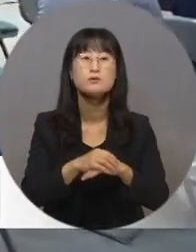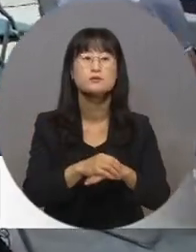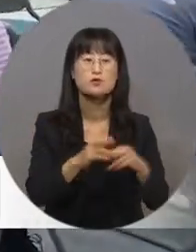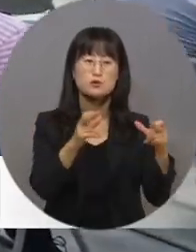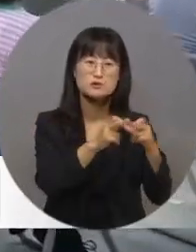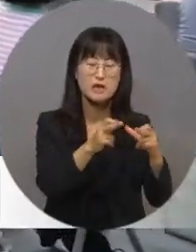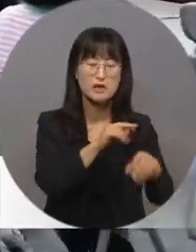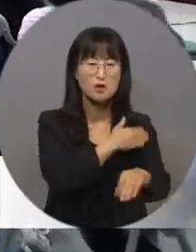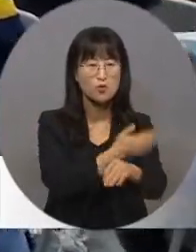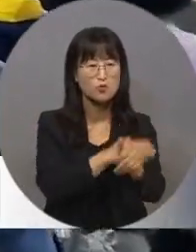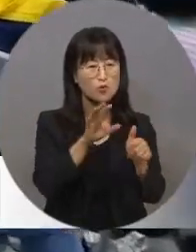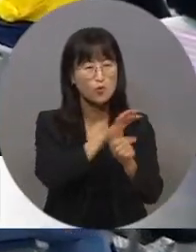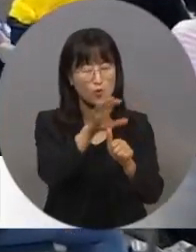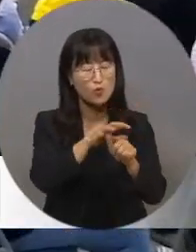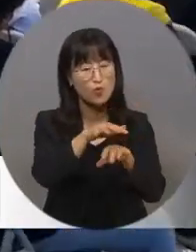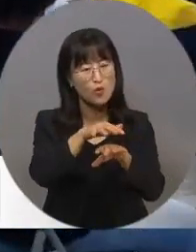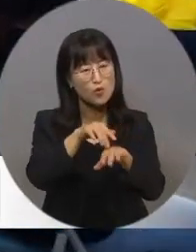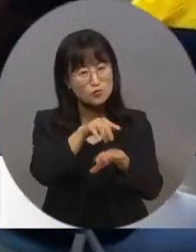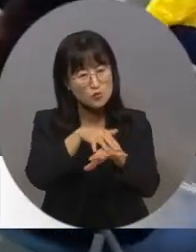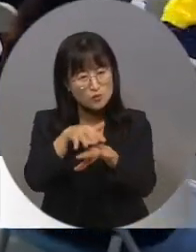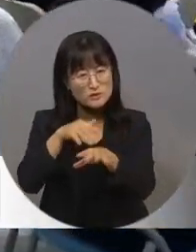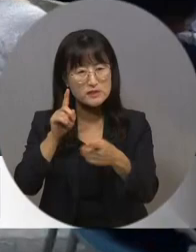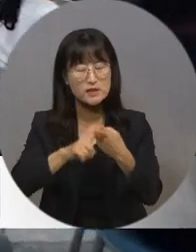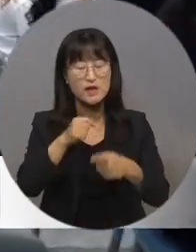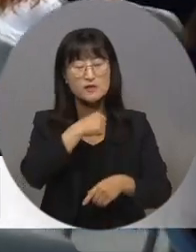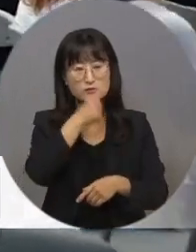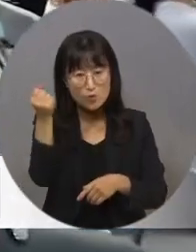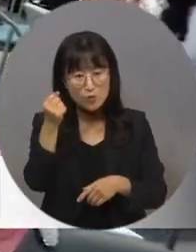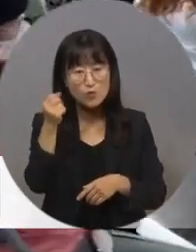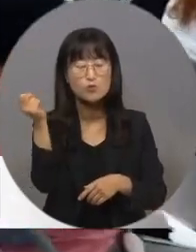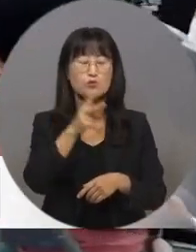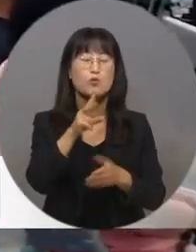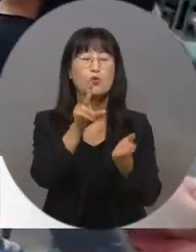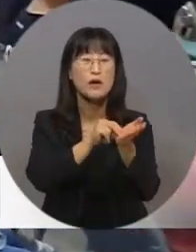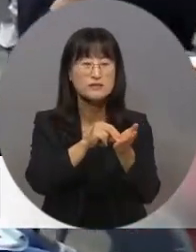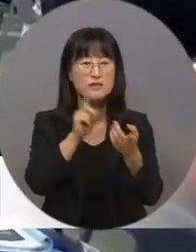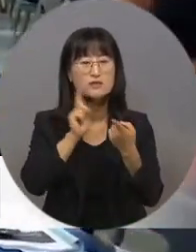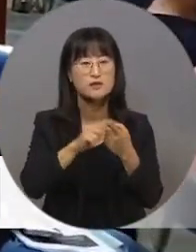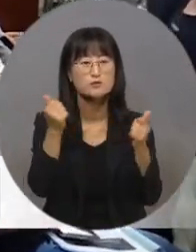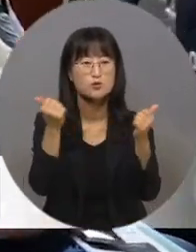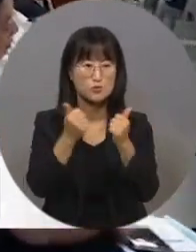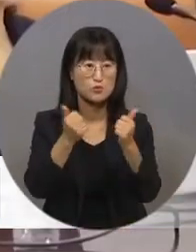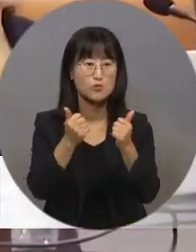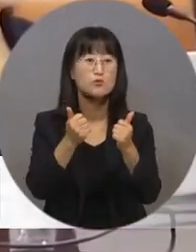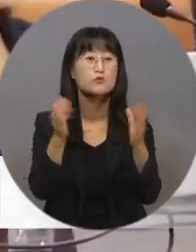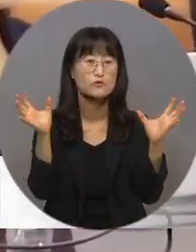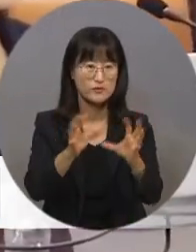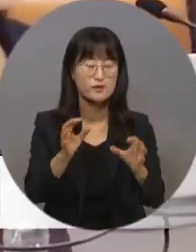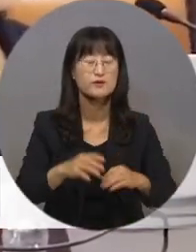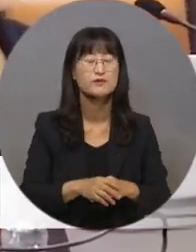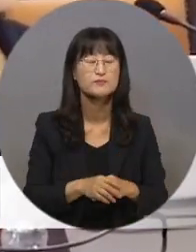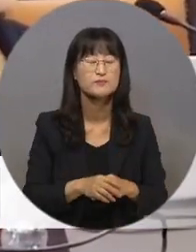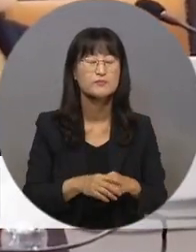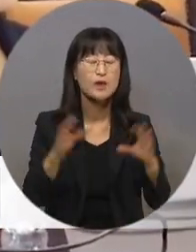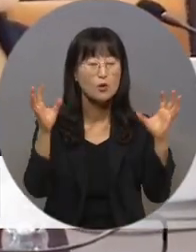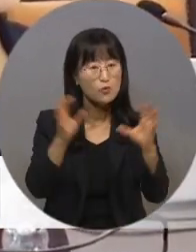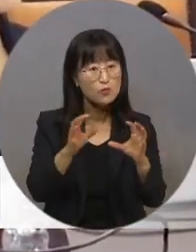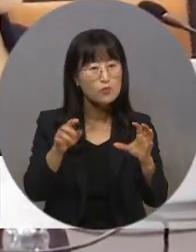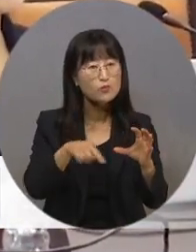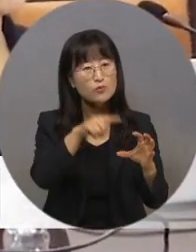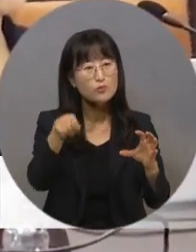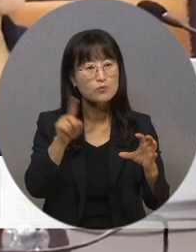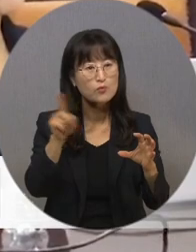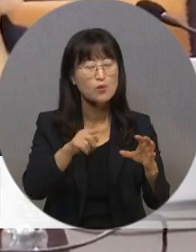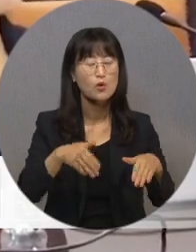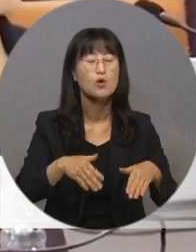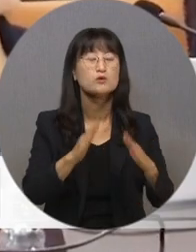장애인 권익 옹호 체계의 성과와 과제를 주제로 토론회를 열었습니다. 이번 토론회에서는 전남